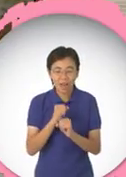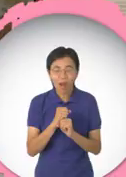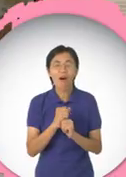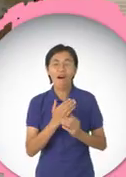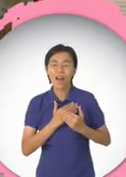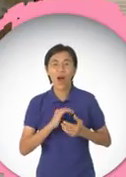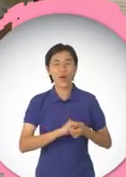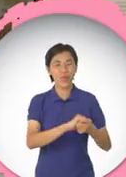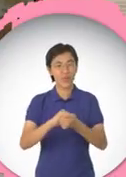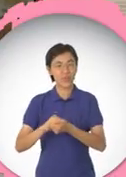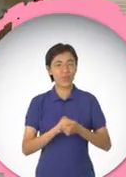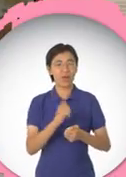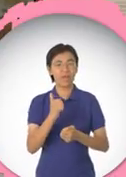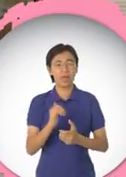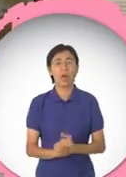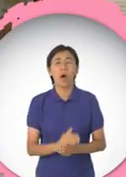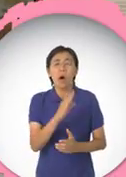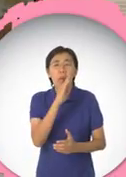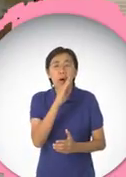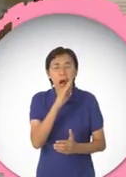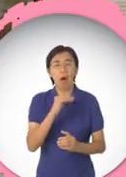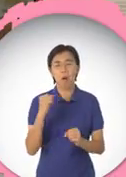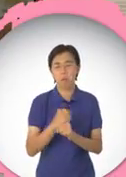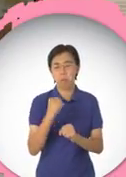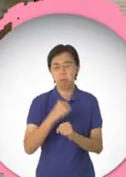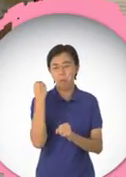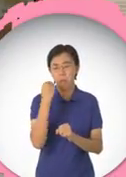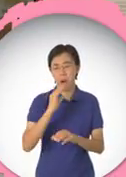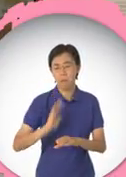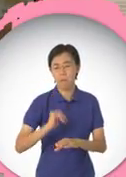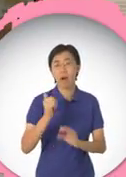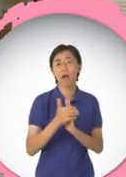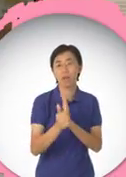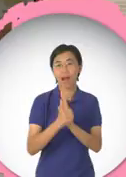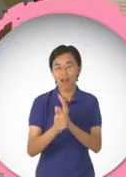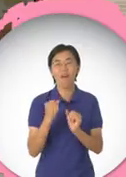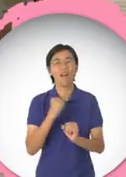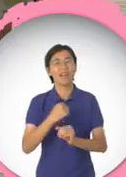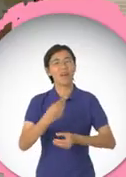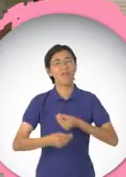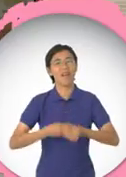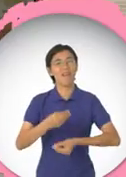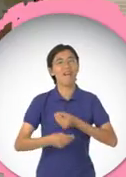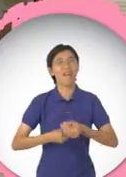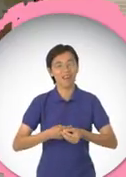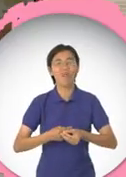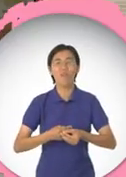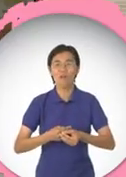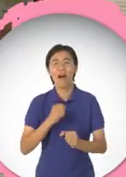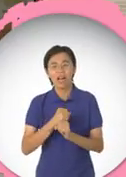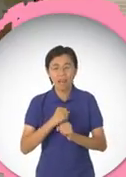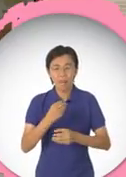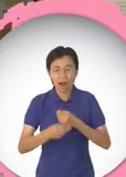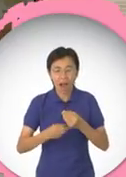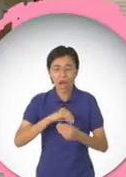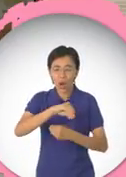ยแต่ถ้าใครนะครับที่ฝึกทำบ่อยๆจนเก่งจนชำนาญแล้วเนี่ยลองทำขายดูนะครับเพราะว่านั่นอาจจะเป็นอีกหนึ่งช่องทางครับในการสร้างร